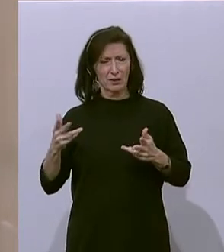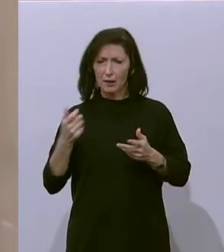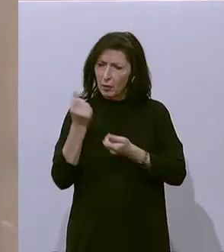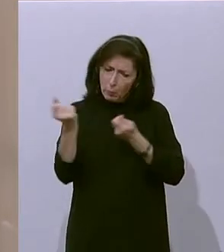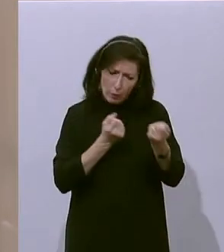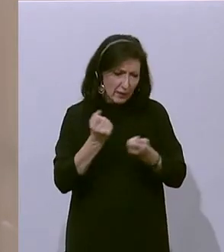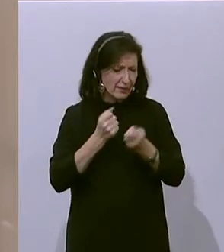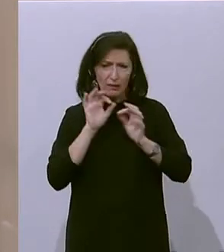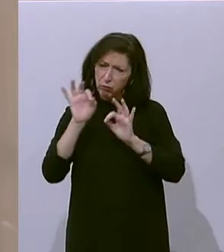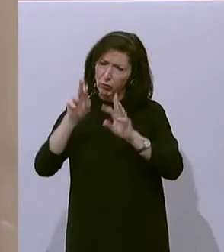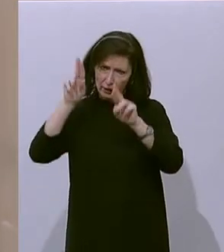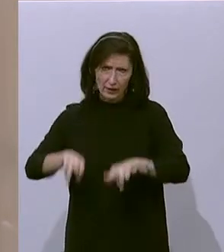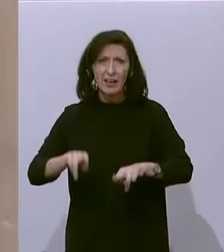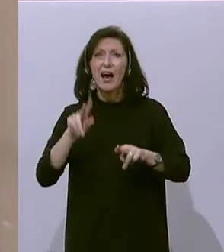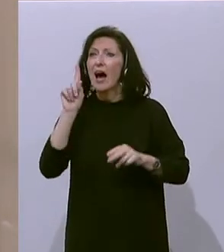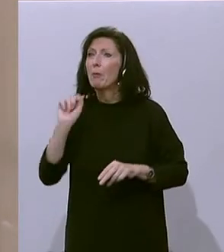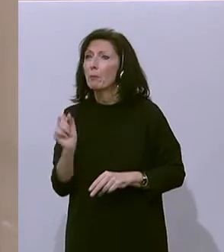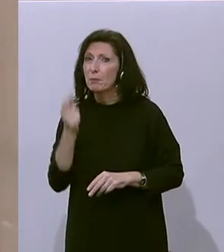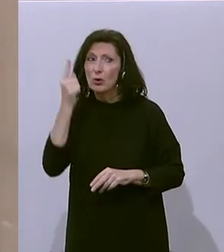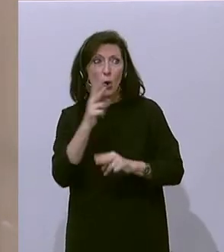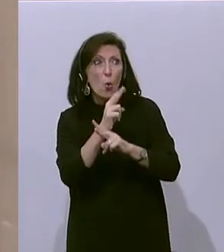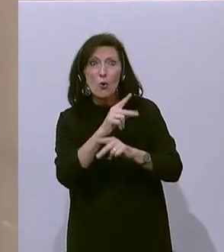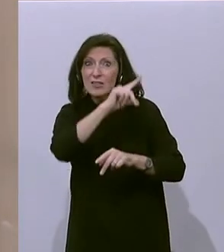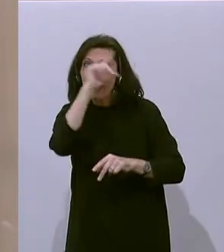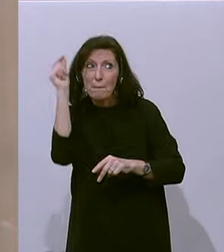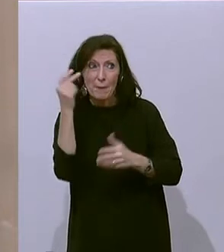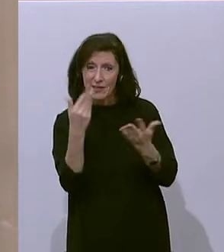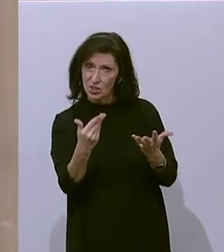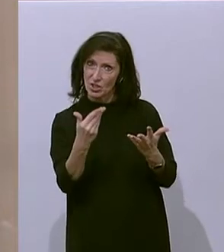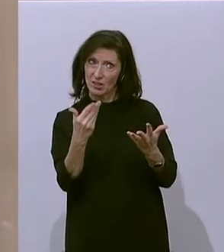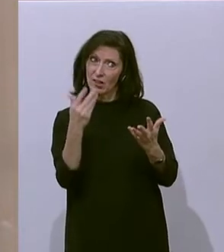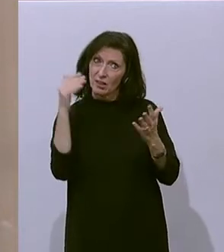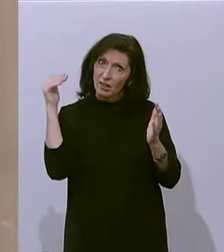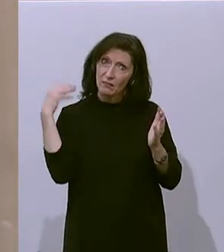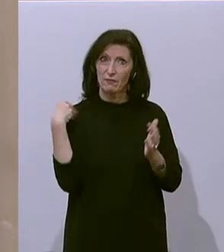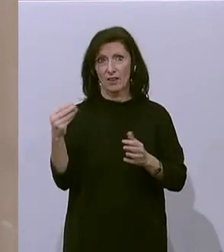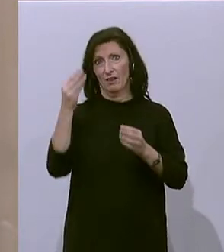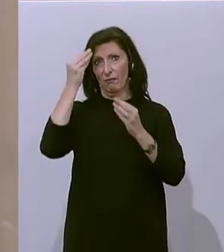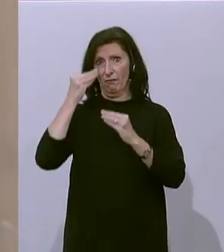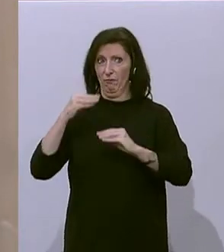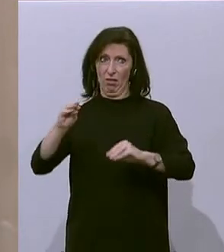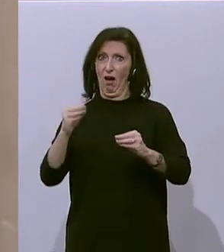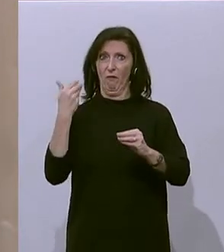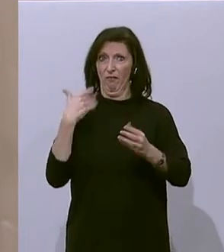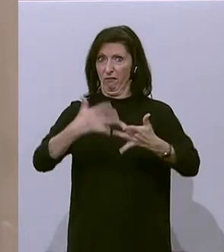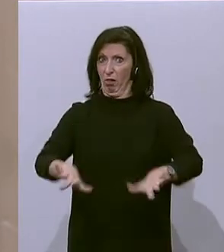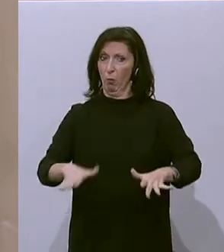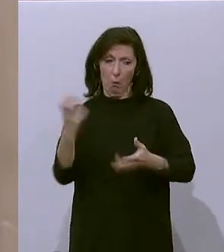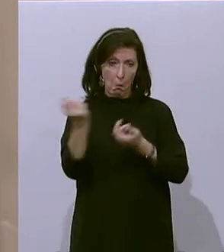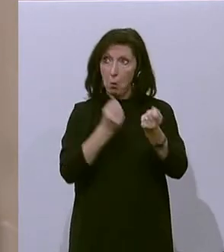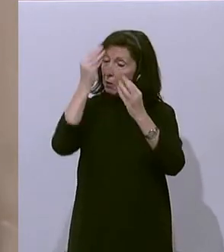die Österreicherinnen und die Österreicher verdient, die ihr Vertrauen einmal mehr verloren haben in die